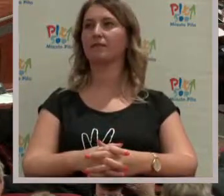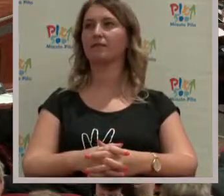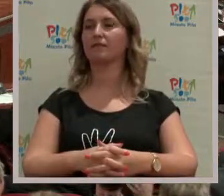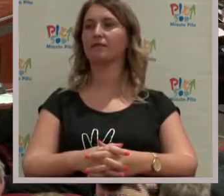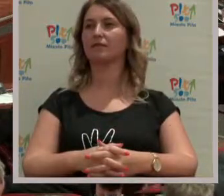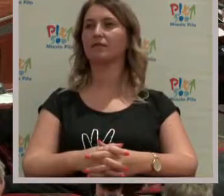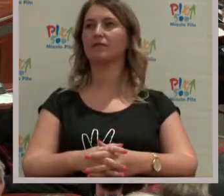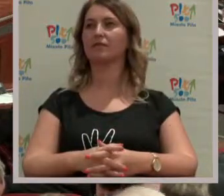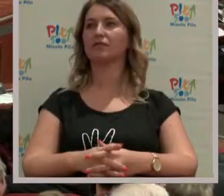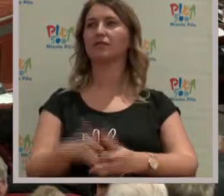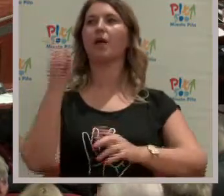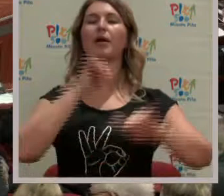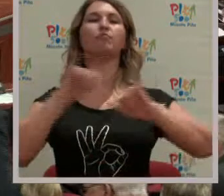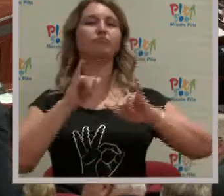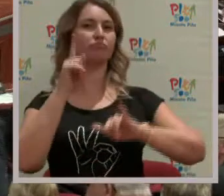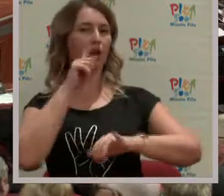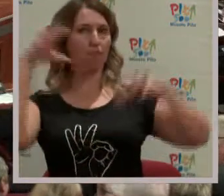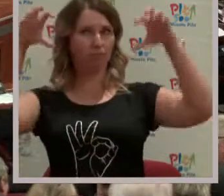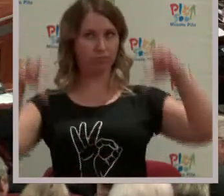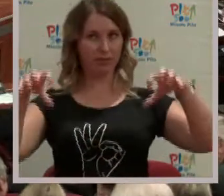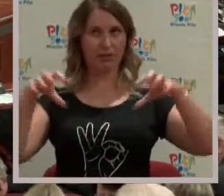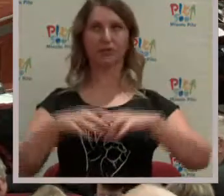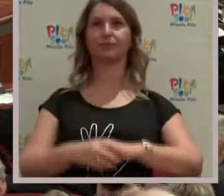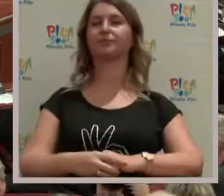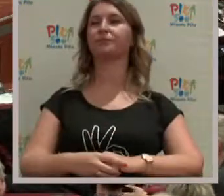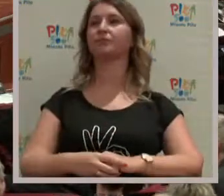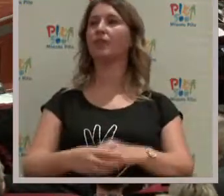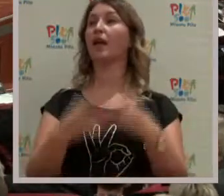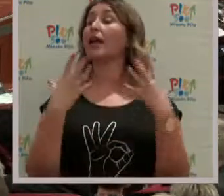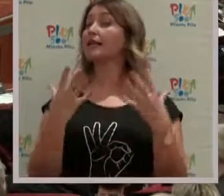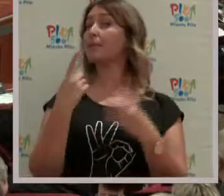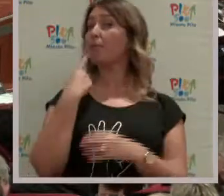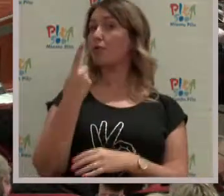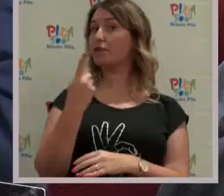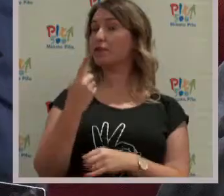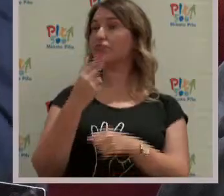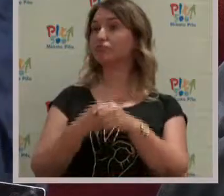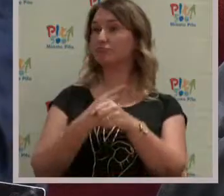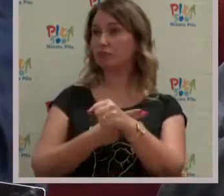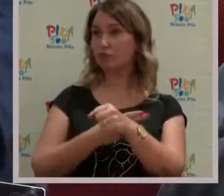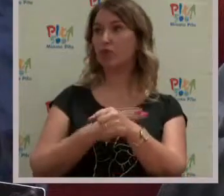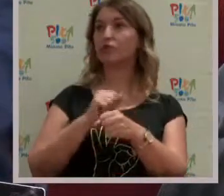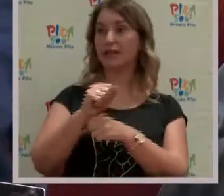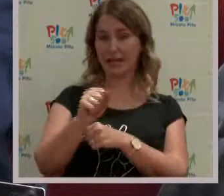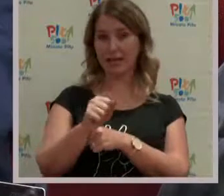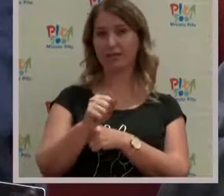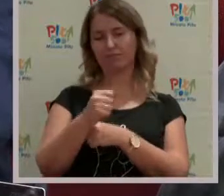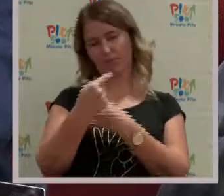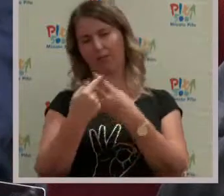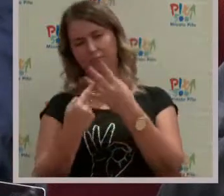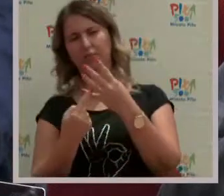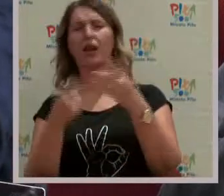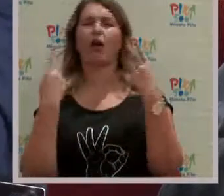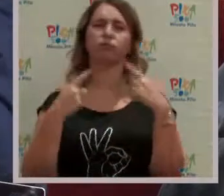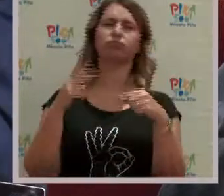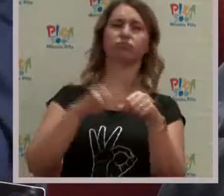Panie przewodniczący, panie prezesie, trochę ad vocem, chciałem powiedzieć, że w urzędzie jest co najmniej kilka osób, które w razie